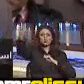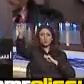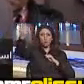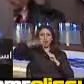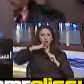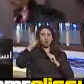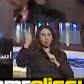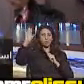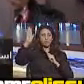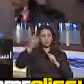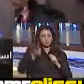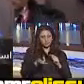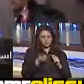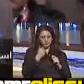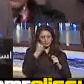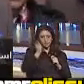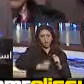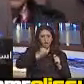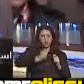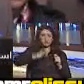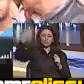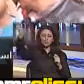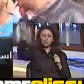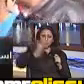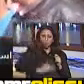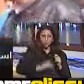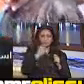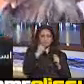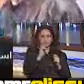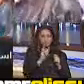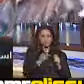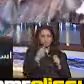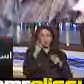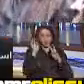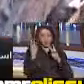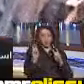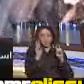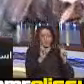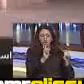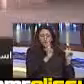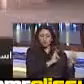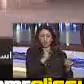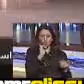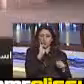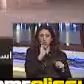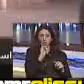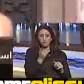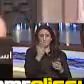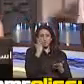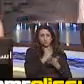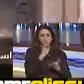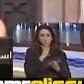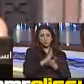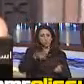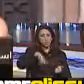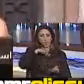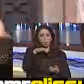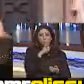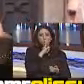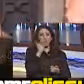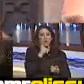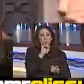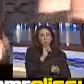مين ده؟ العطله دي يعني هنكسب احنا من ورا الكلام ده؟ مصالح متعطله، والسؤال لدى اصحابها واحد: